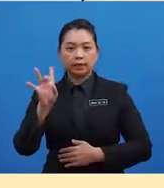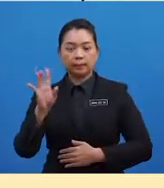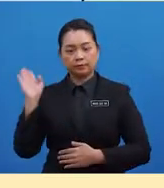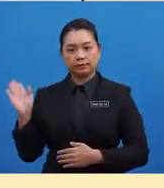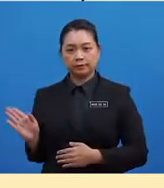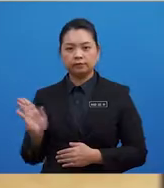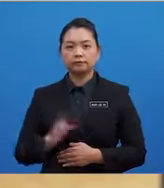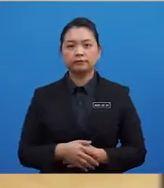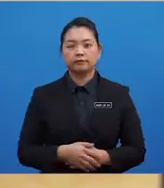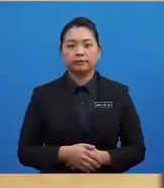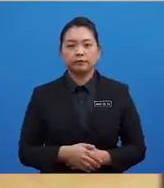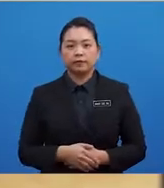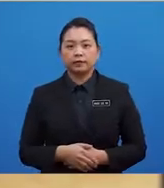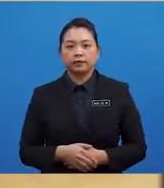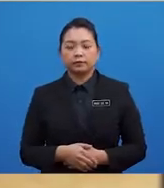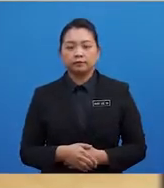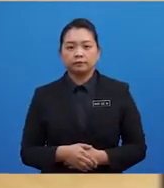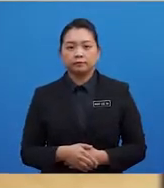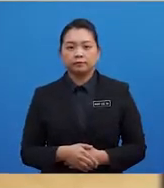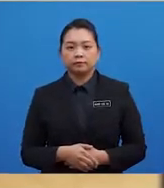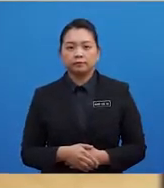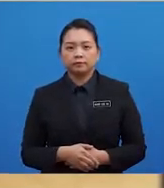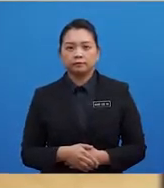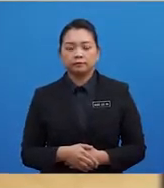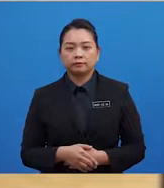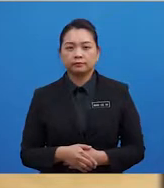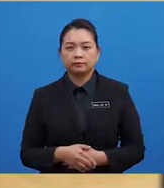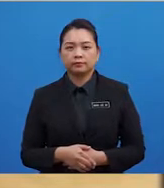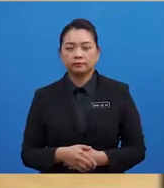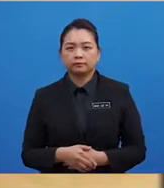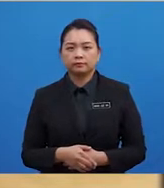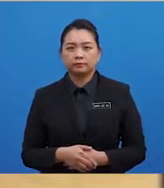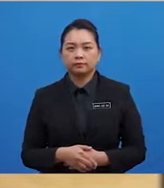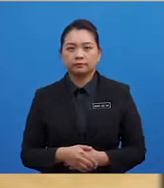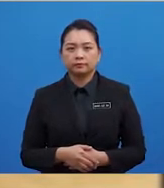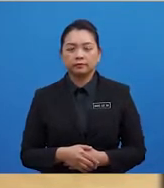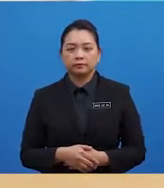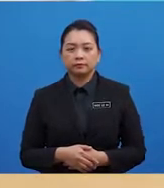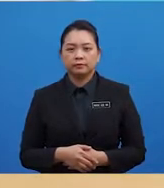oktagon. Murid-murid, mari kita cuba ingati kesemua poligon dengan menggunakan jari.